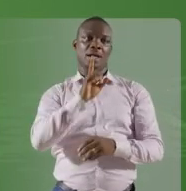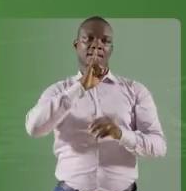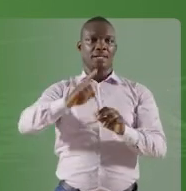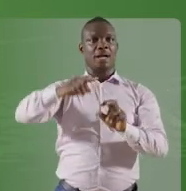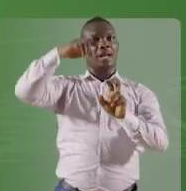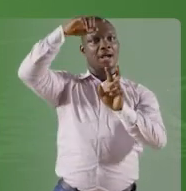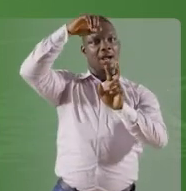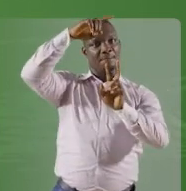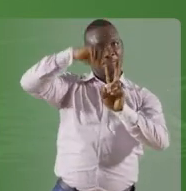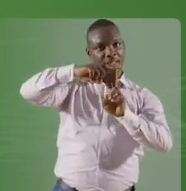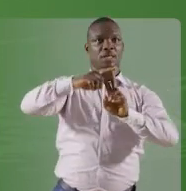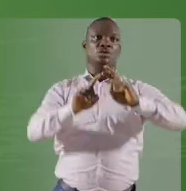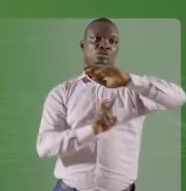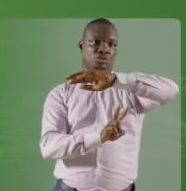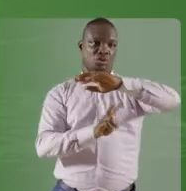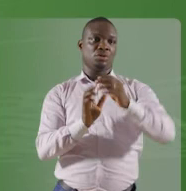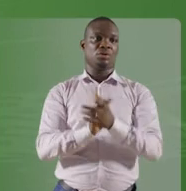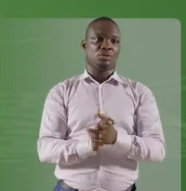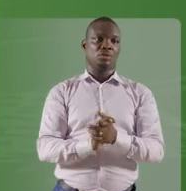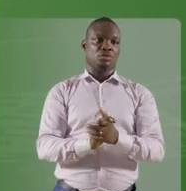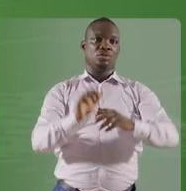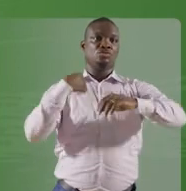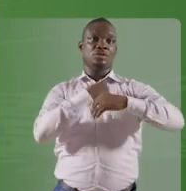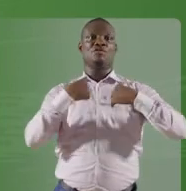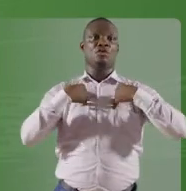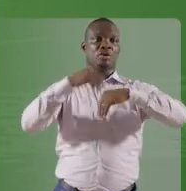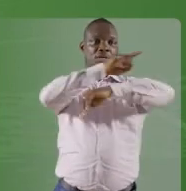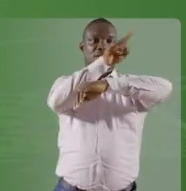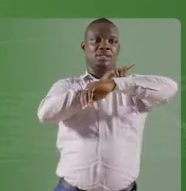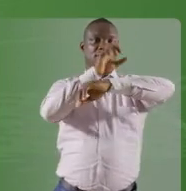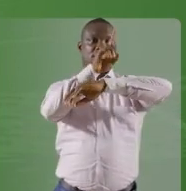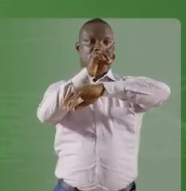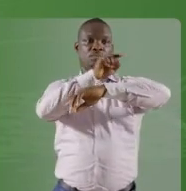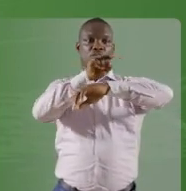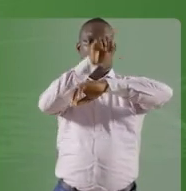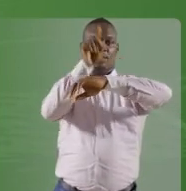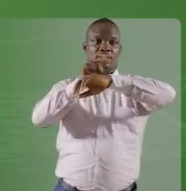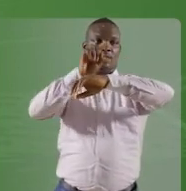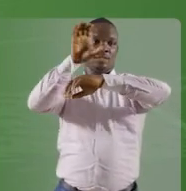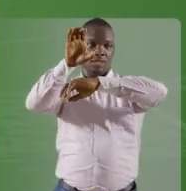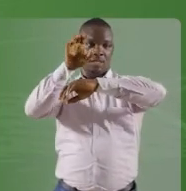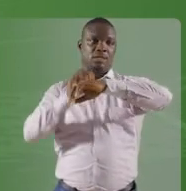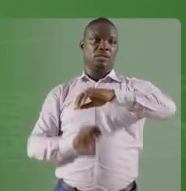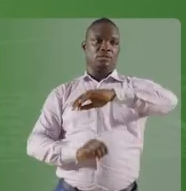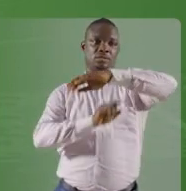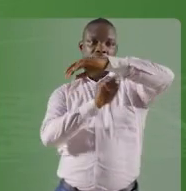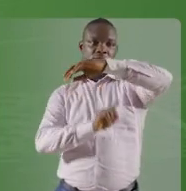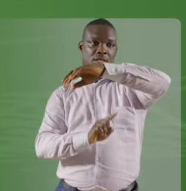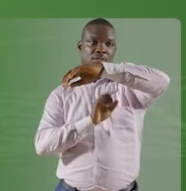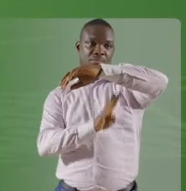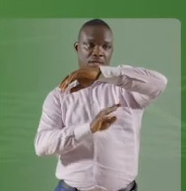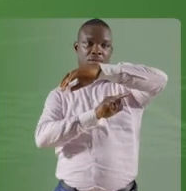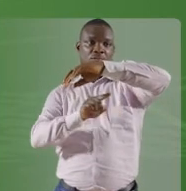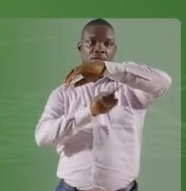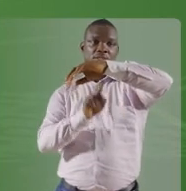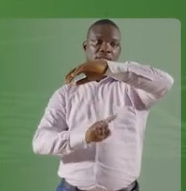se traduire par argument de ZD moins ZC sur ZB